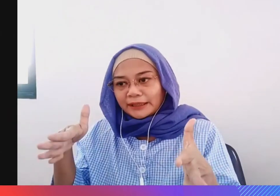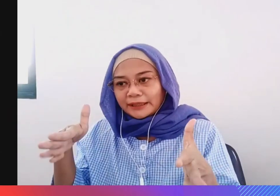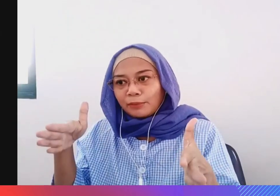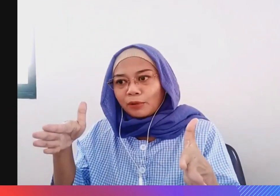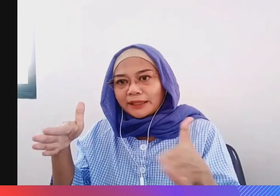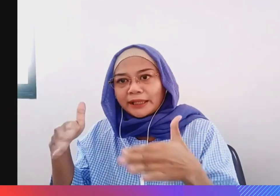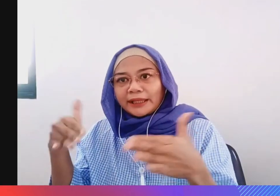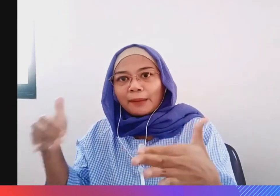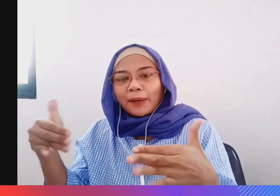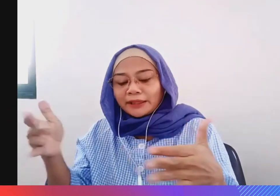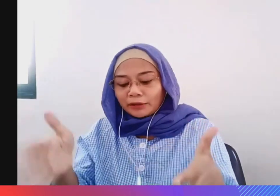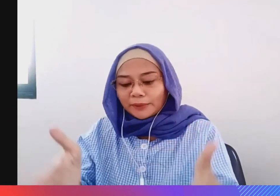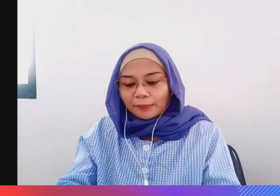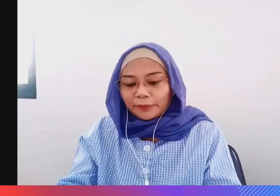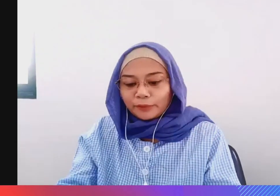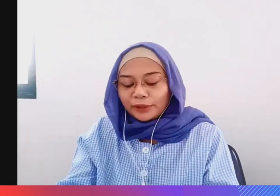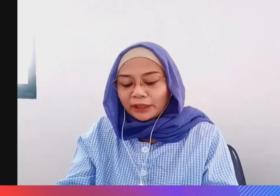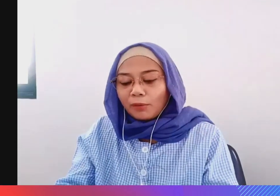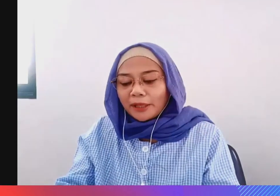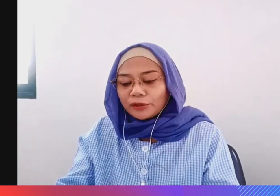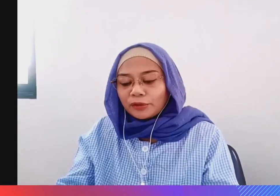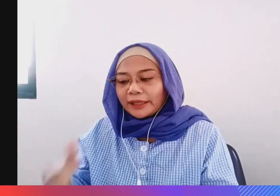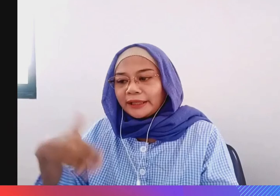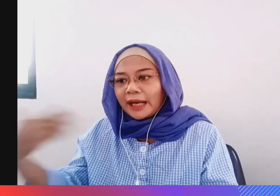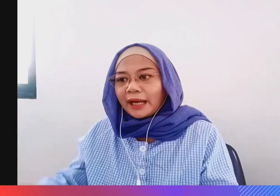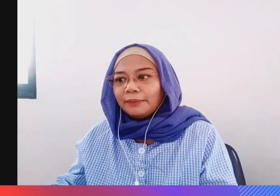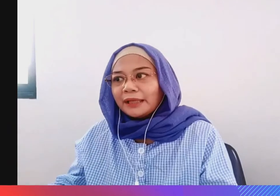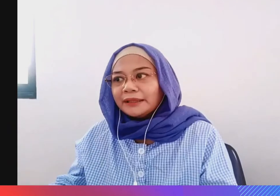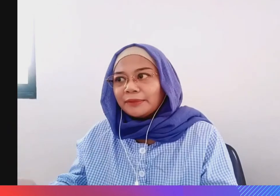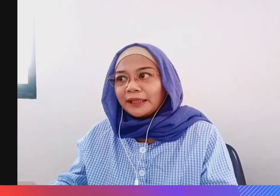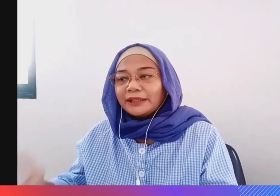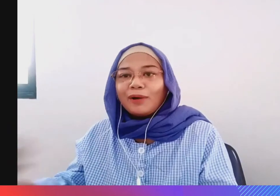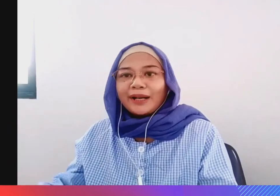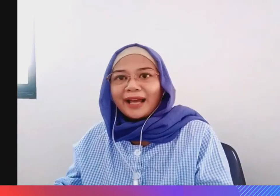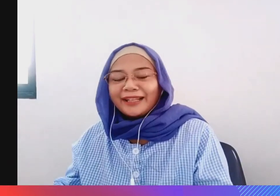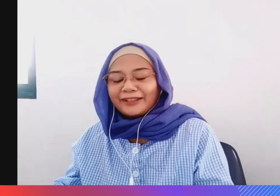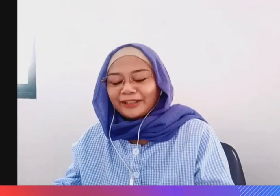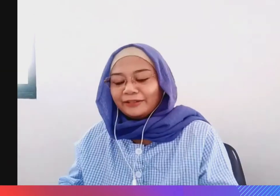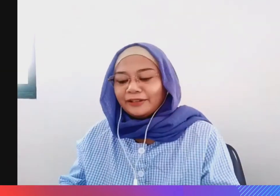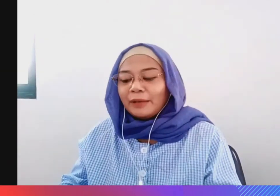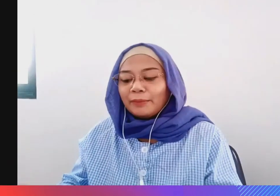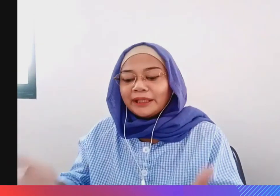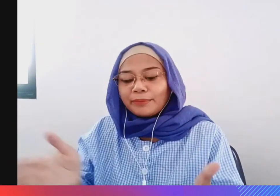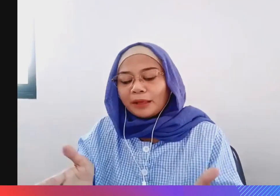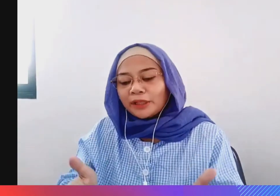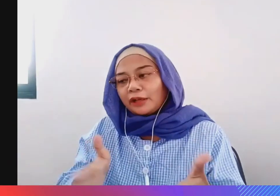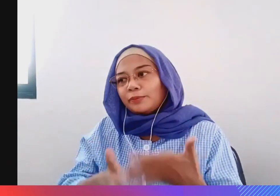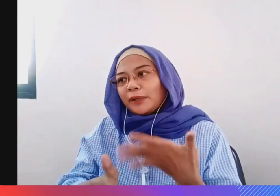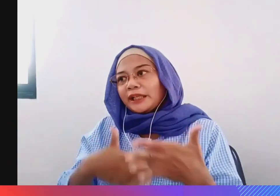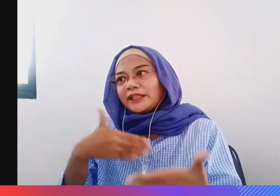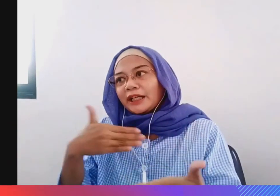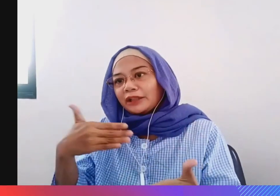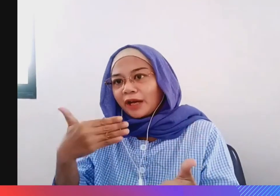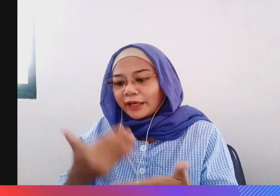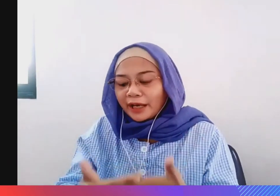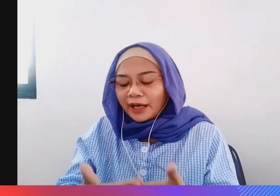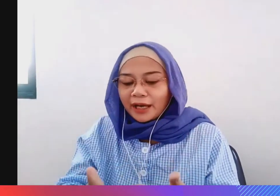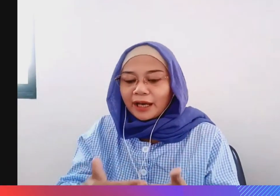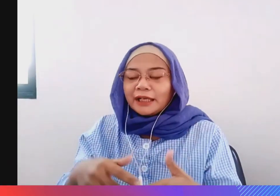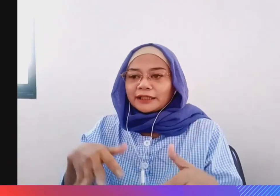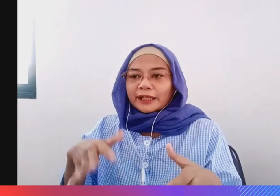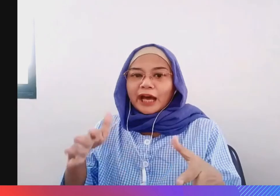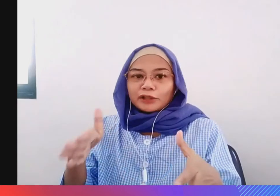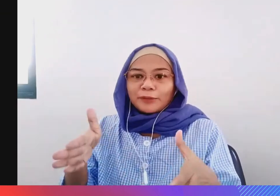setiap malam ketika saya mau ngajarin apa, kan saya udah persiapin dulu nih, oh besok Celia akan belajar misalnya warna gitu ya dulu, berarti kan malamnya saya harus belajar isyarat